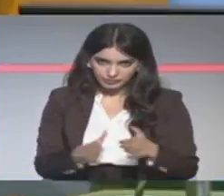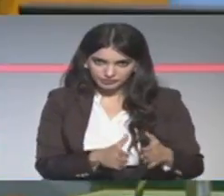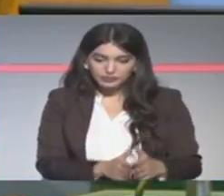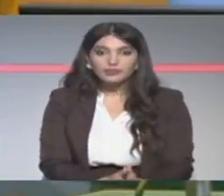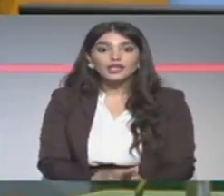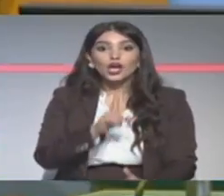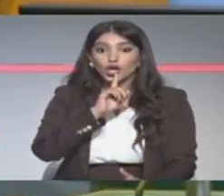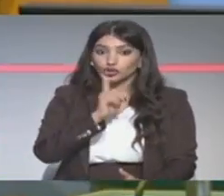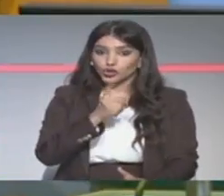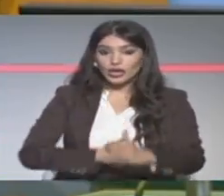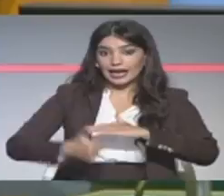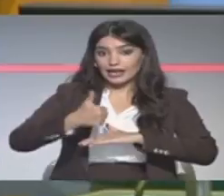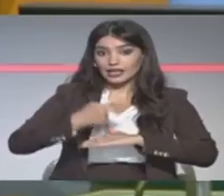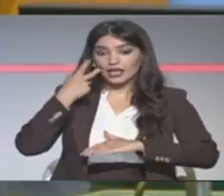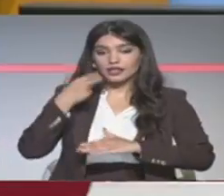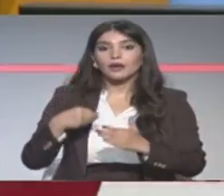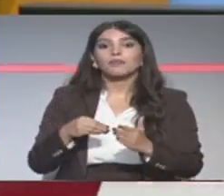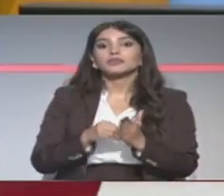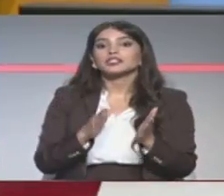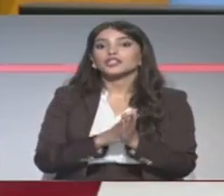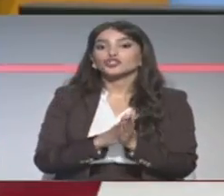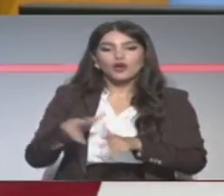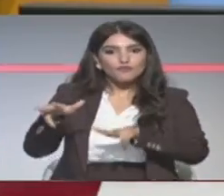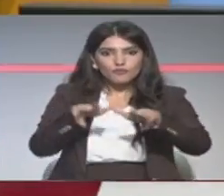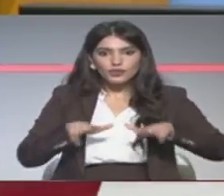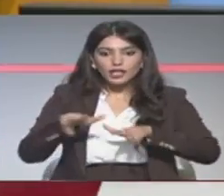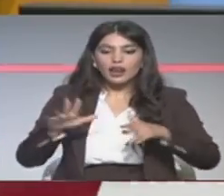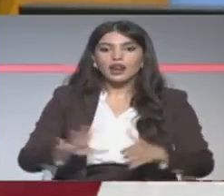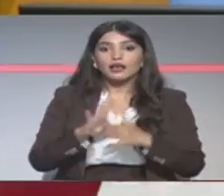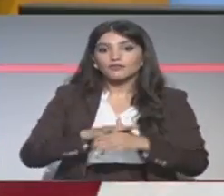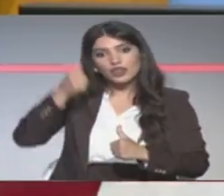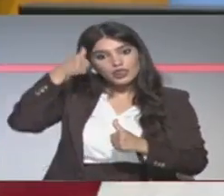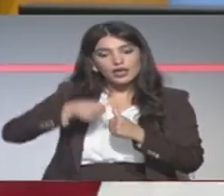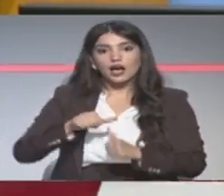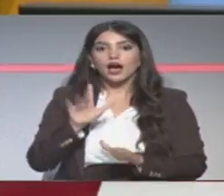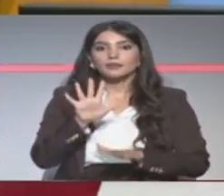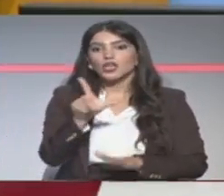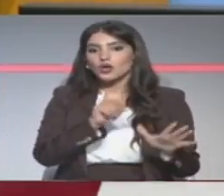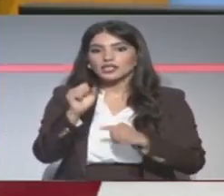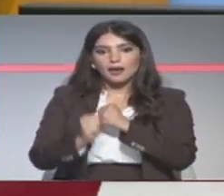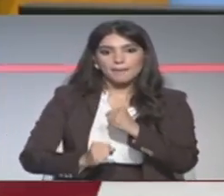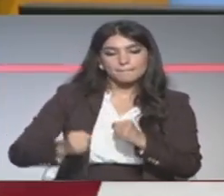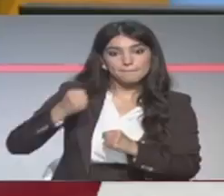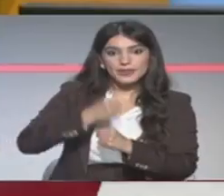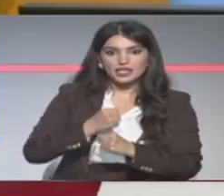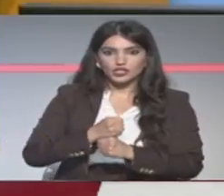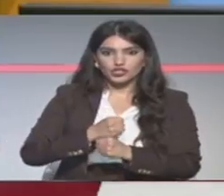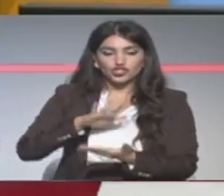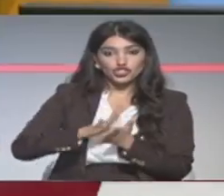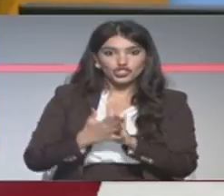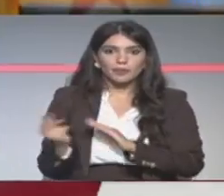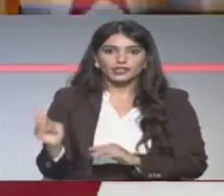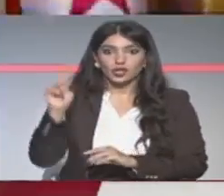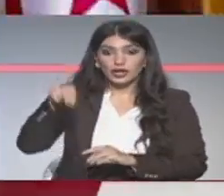خلال كلمة تونس المسجلة في الاجتماع رفيع المستوى للاحتفال بالذكرى 75 لإنشاء الأمم المتحدة، دعا